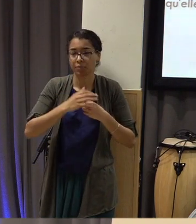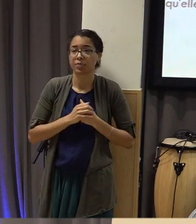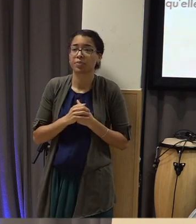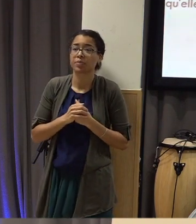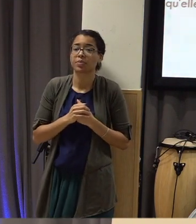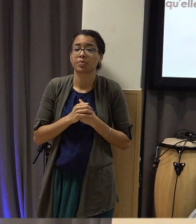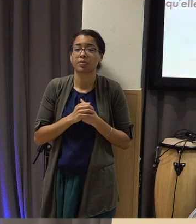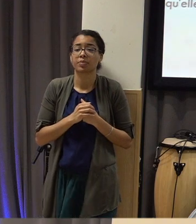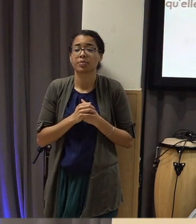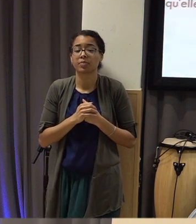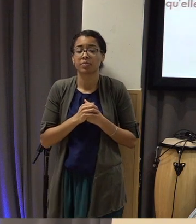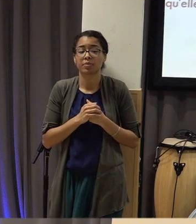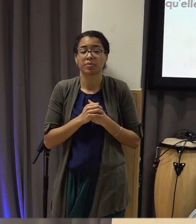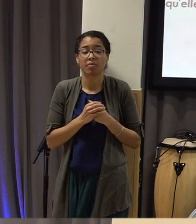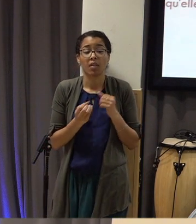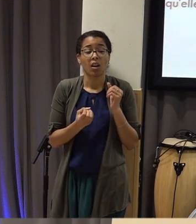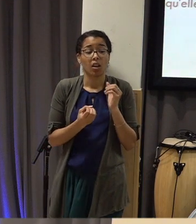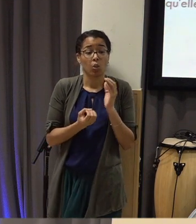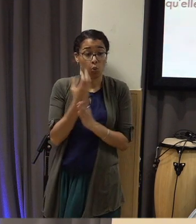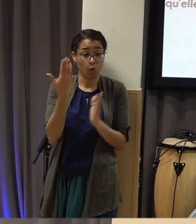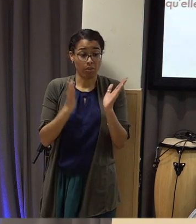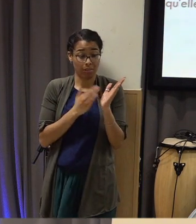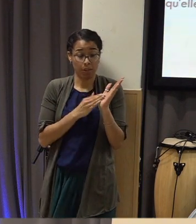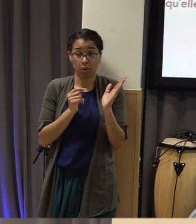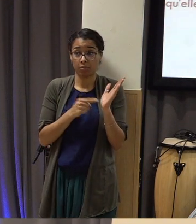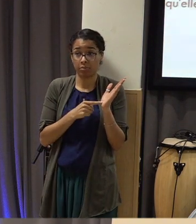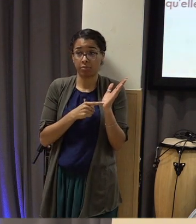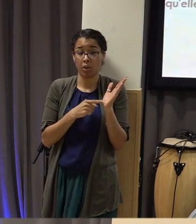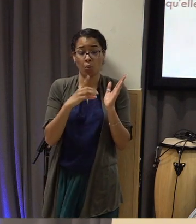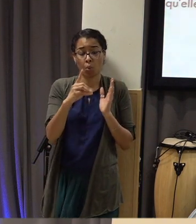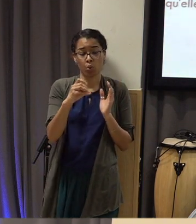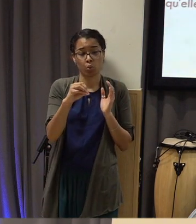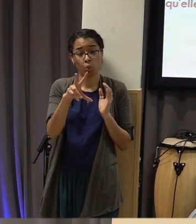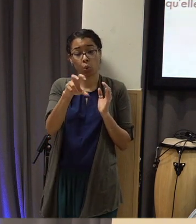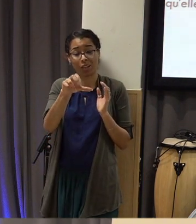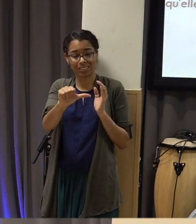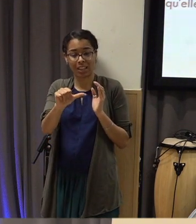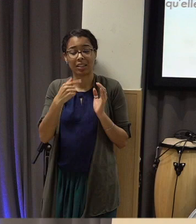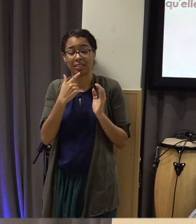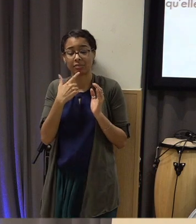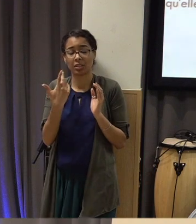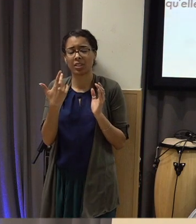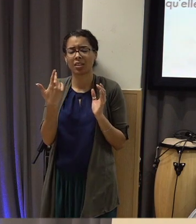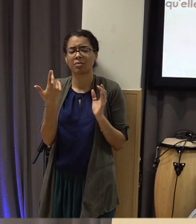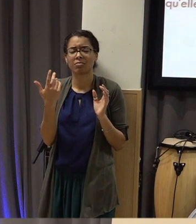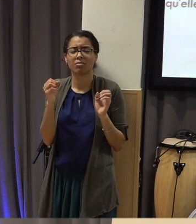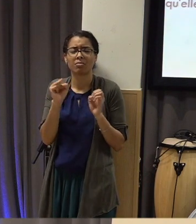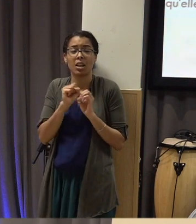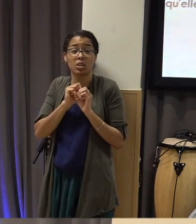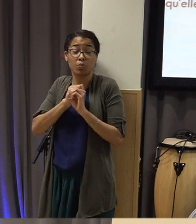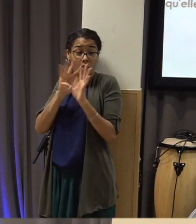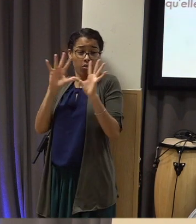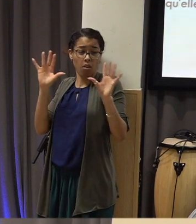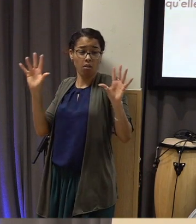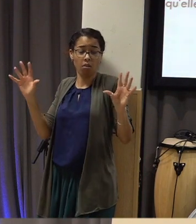Nouveau Testament, le terme gloire est doxa, en grec qui veut dire splendeur, éclat en